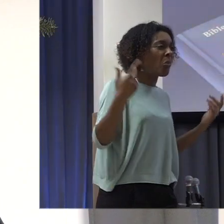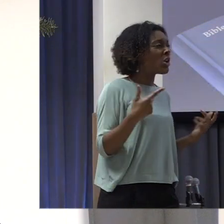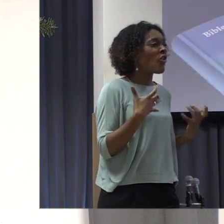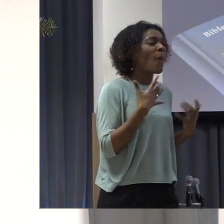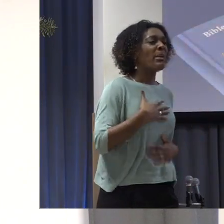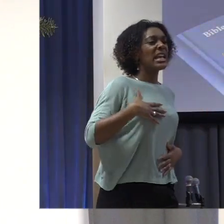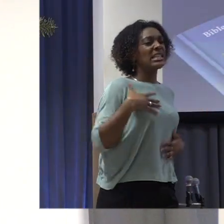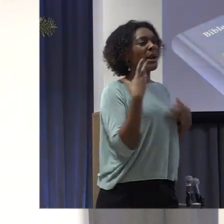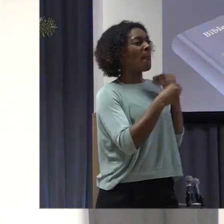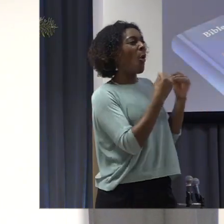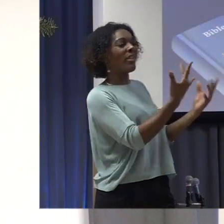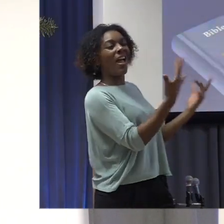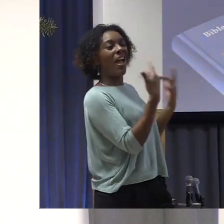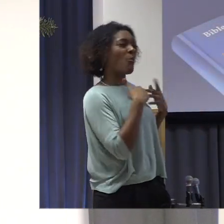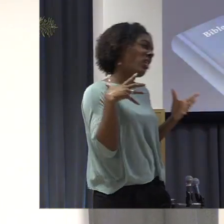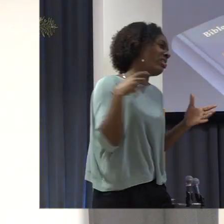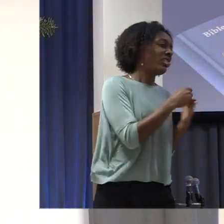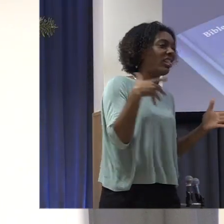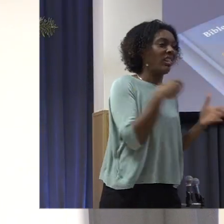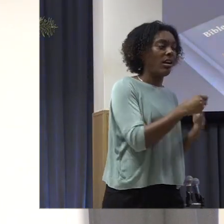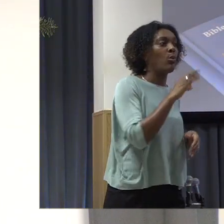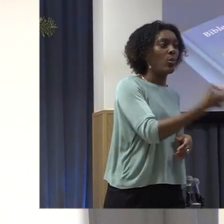les plaisirs de ce monde.